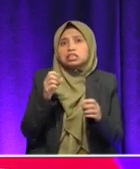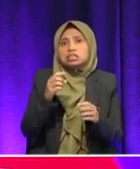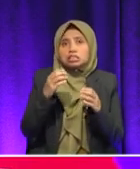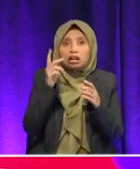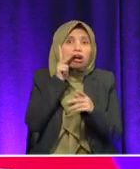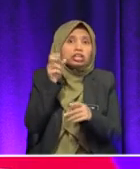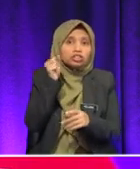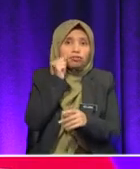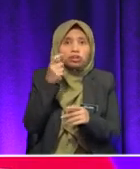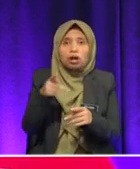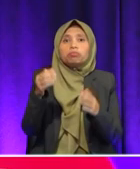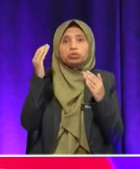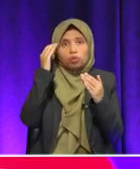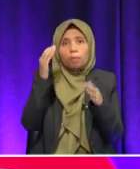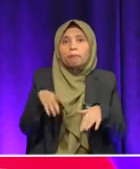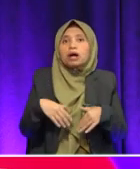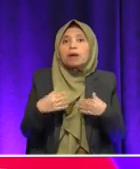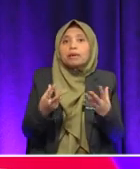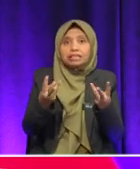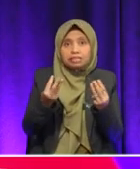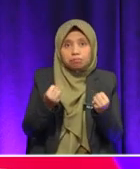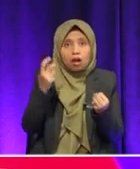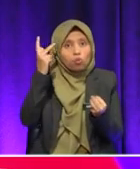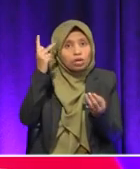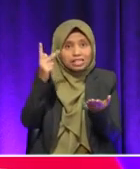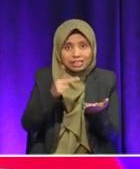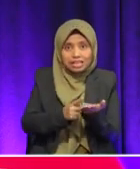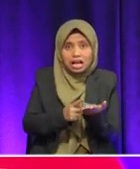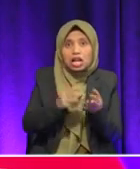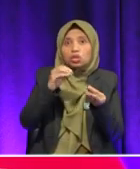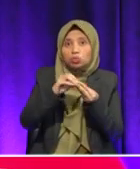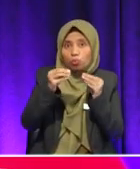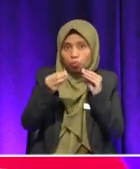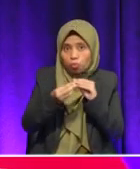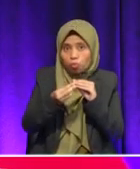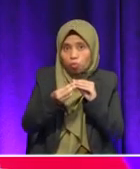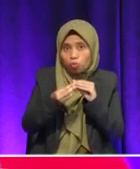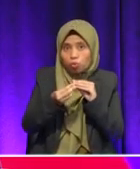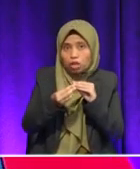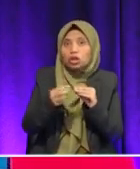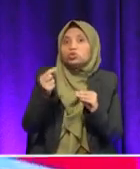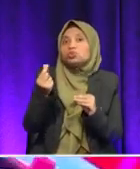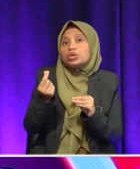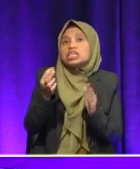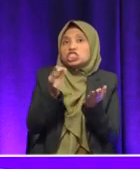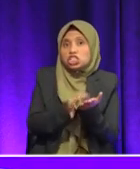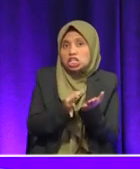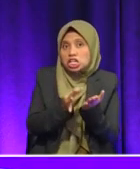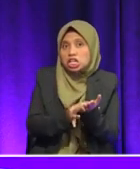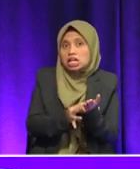Sedikit lah Bagaimana membisukan dengan numpurnya antara pusing dengan